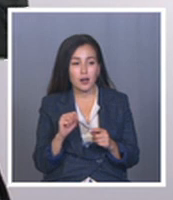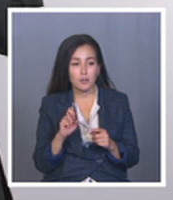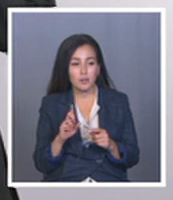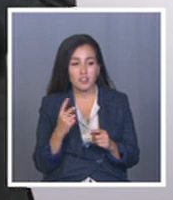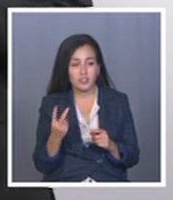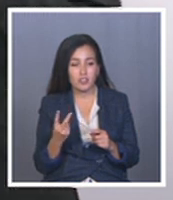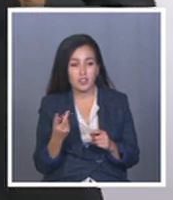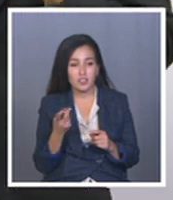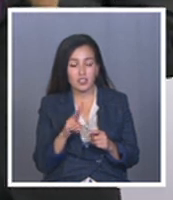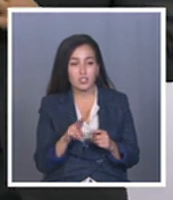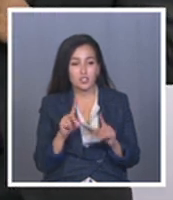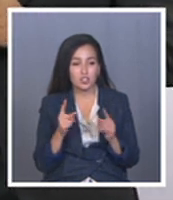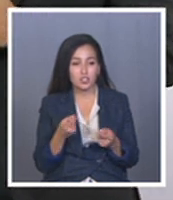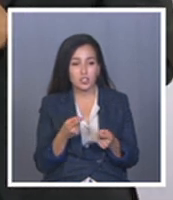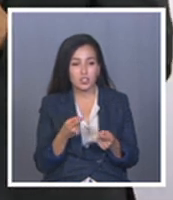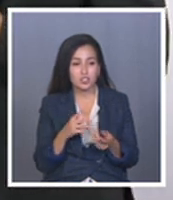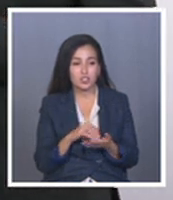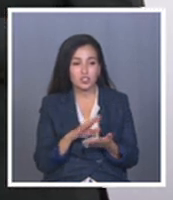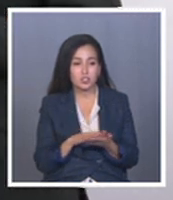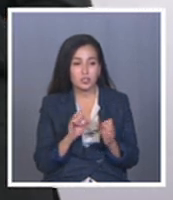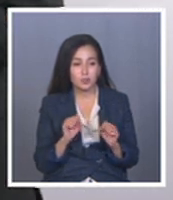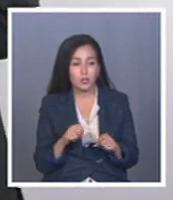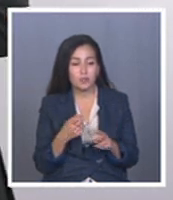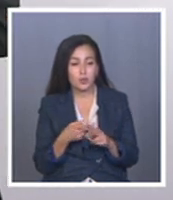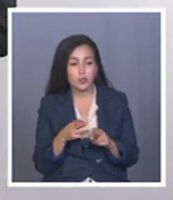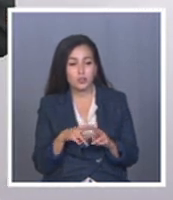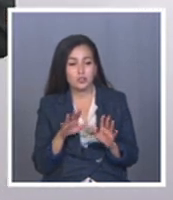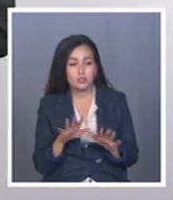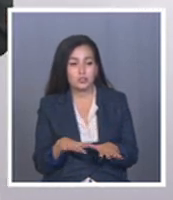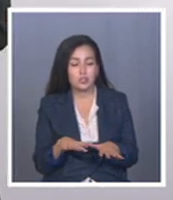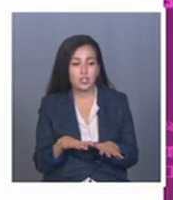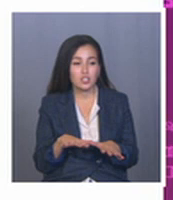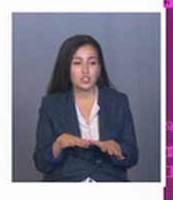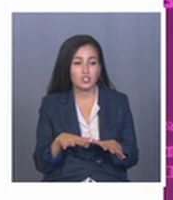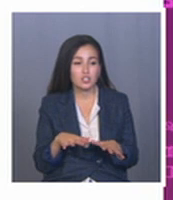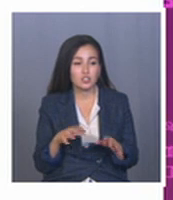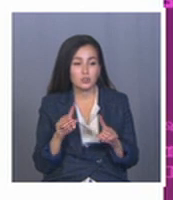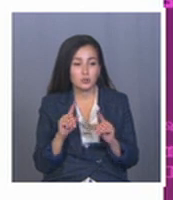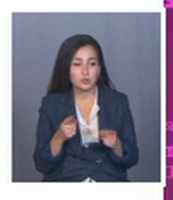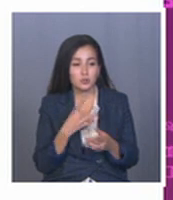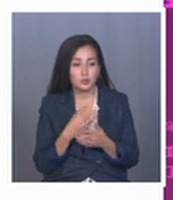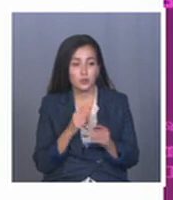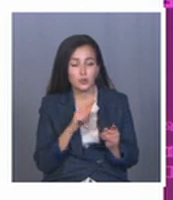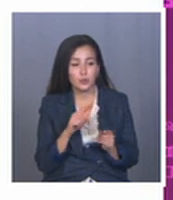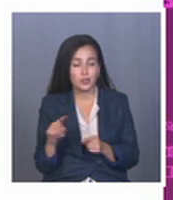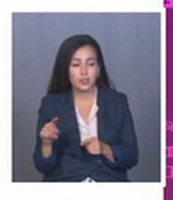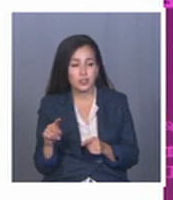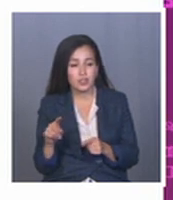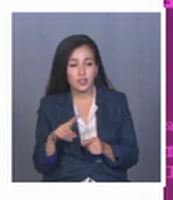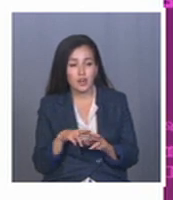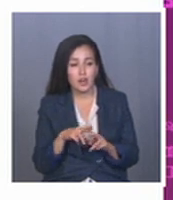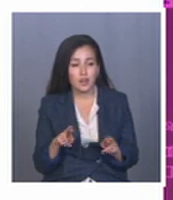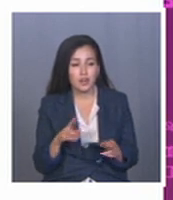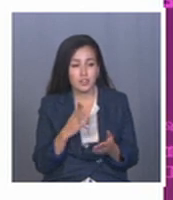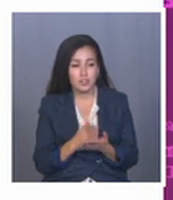яғни көбейшіктерге жіктеледі. Бұл жерде мына жақшадағы өрнек пен бөлшектің бөліміндегі өрнек бірдей екенін көріп